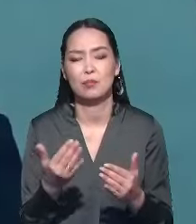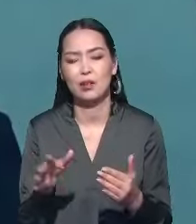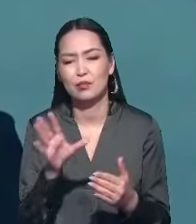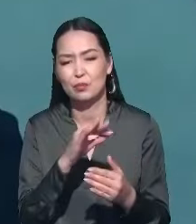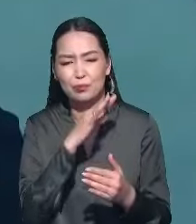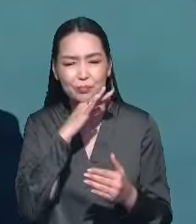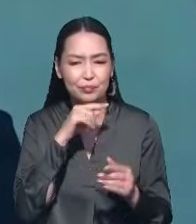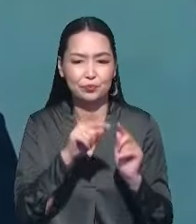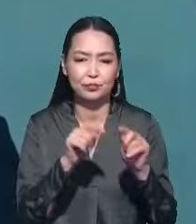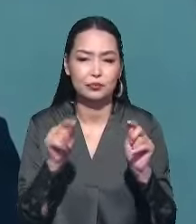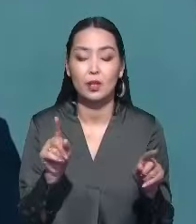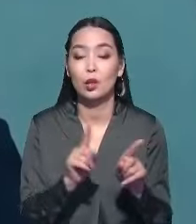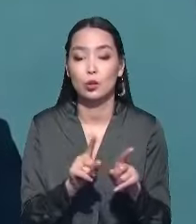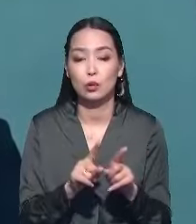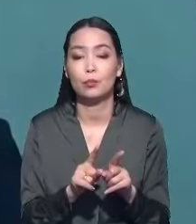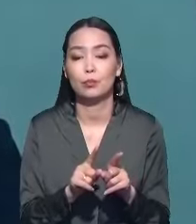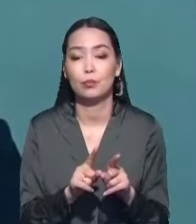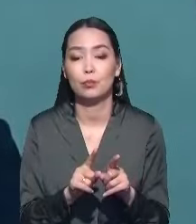кооперация, это